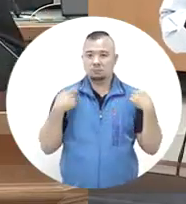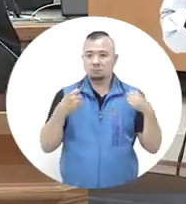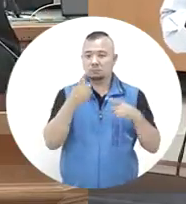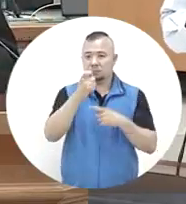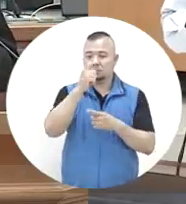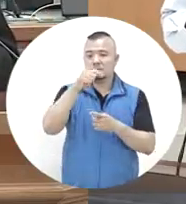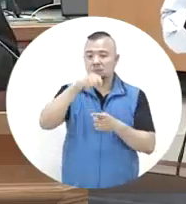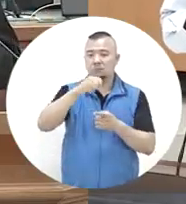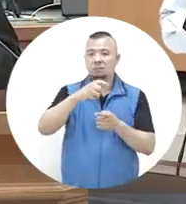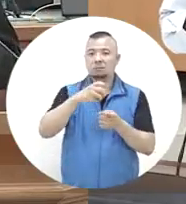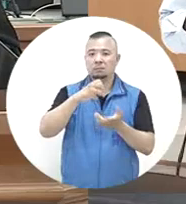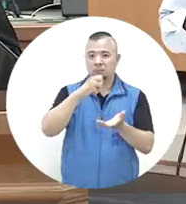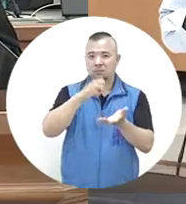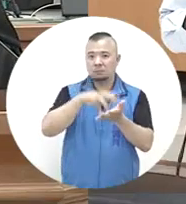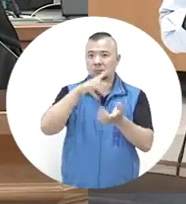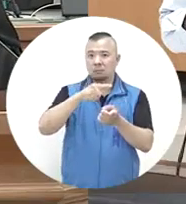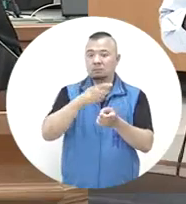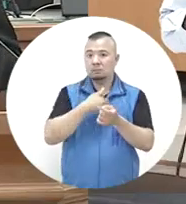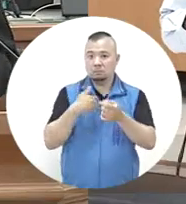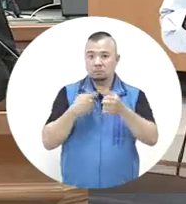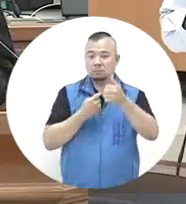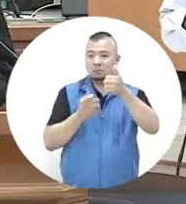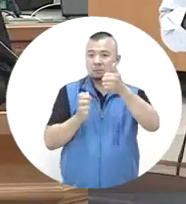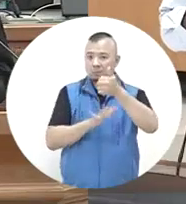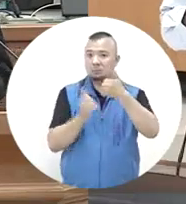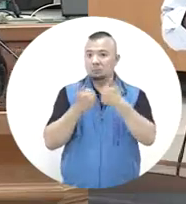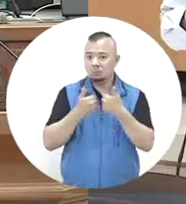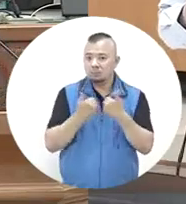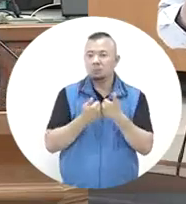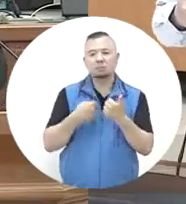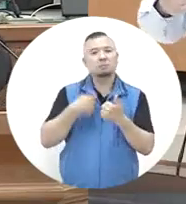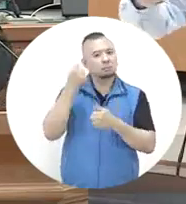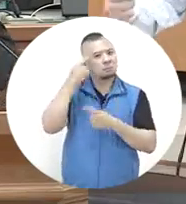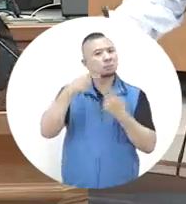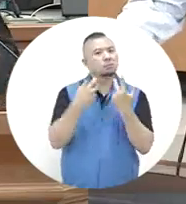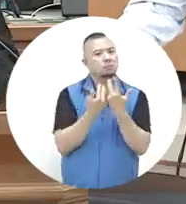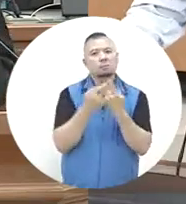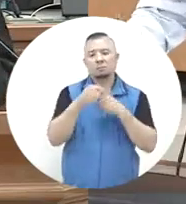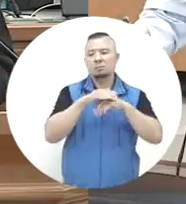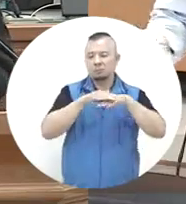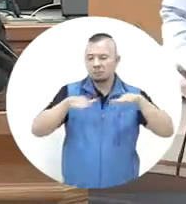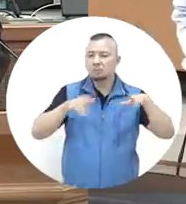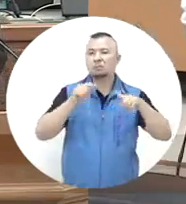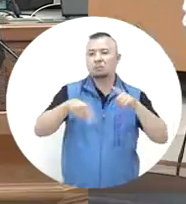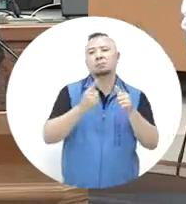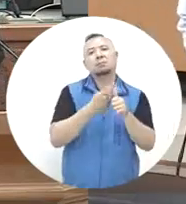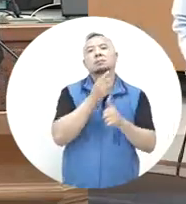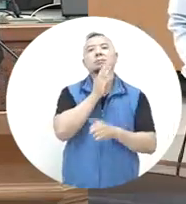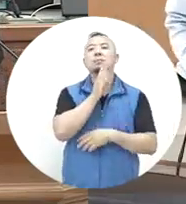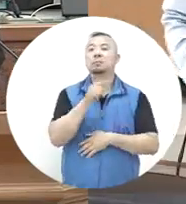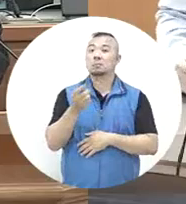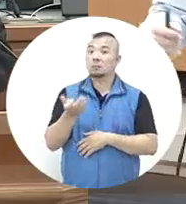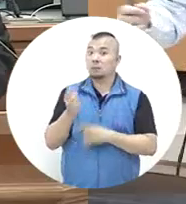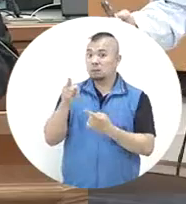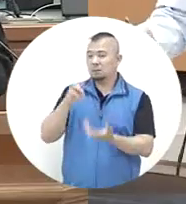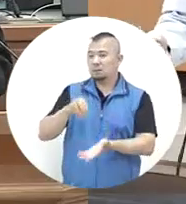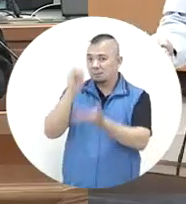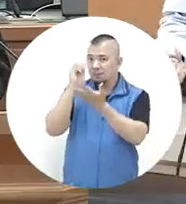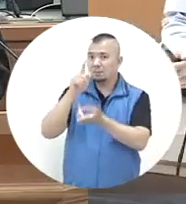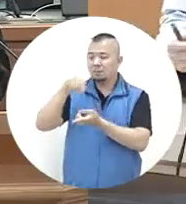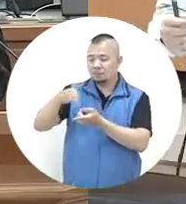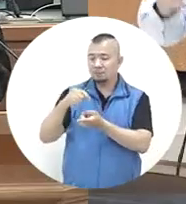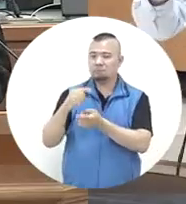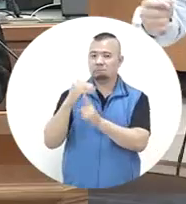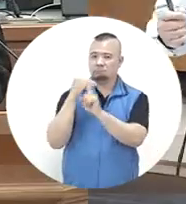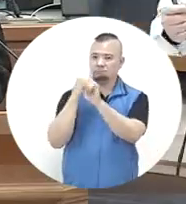北市人民来说，核安才是最重要。 是，市长刚刚讲的是高阶核废料的部分